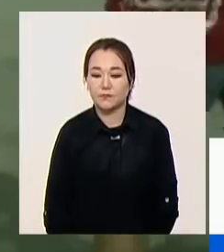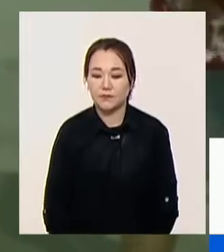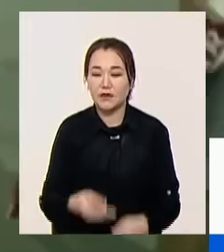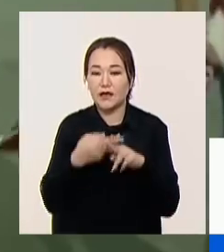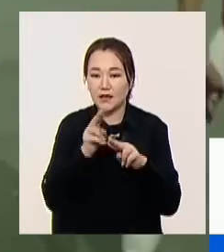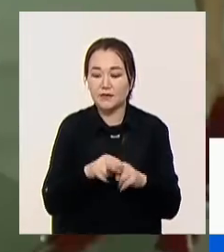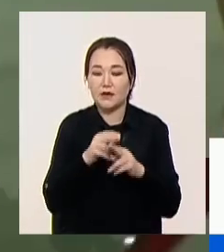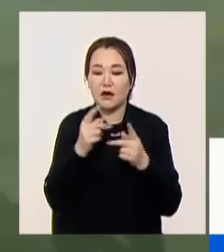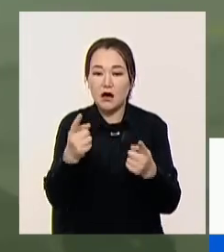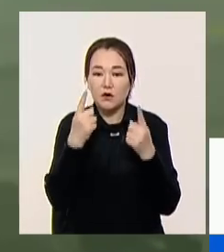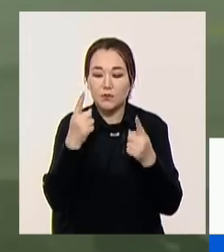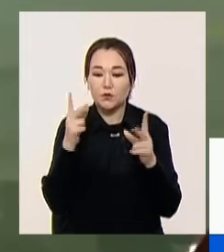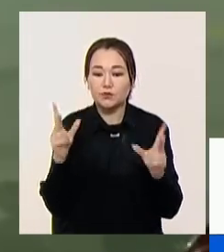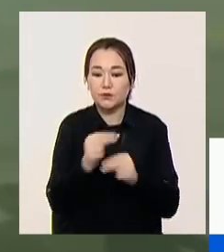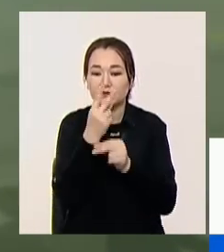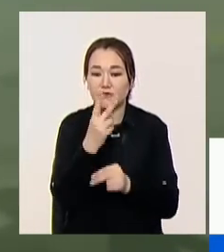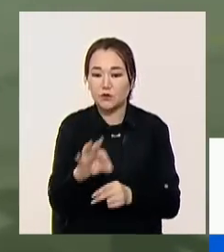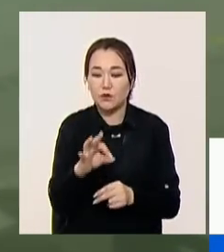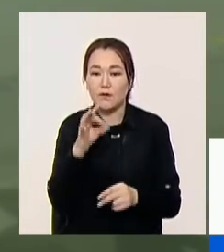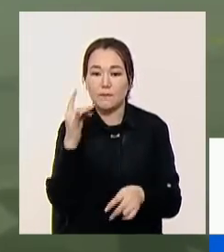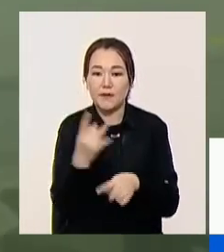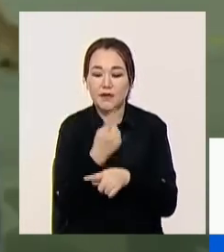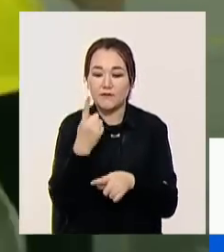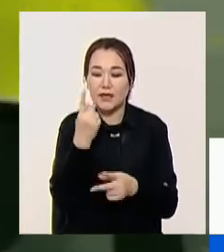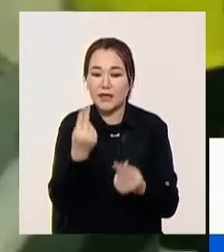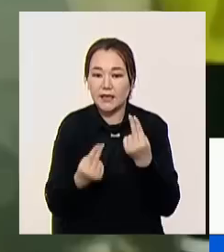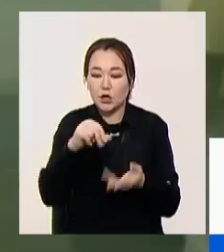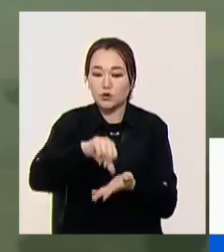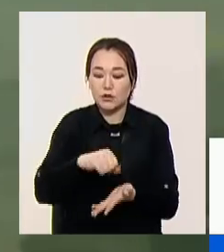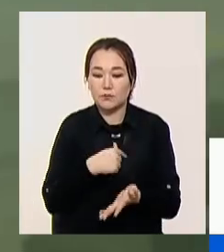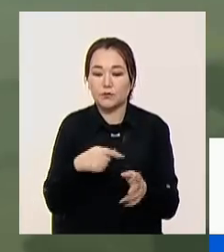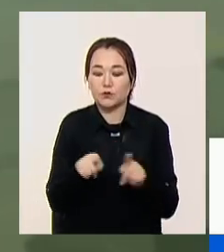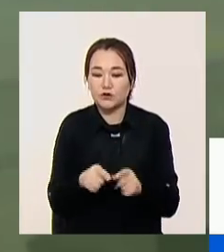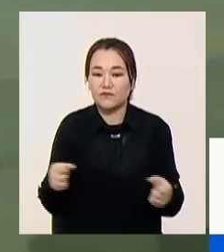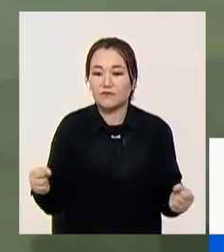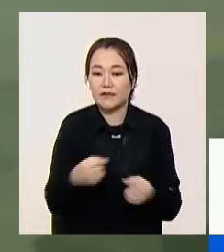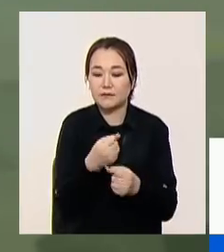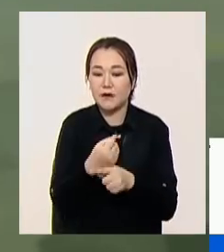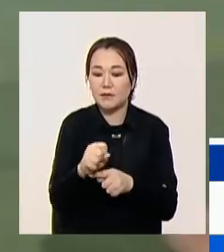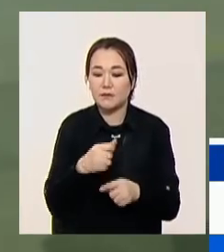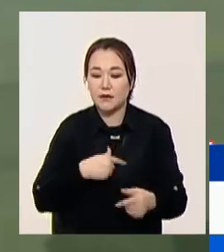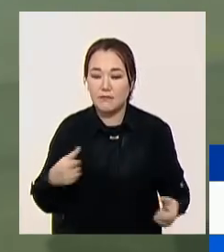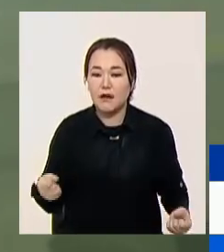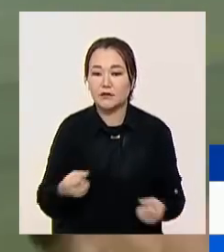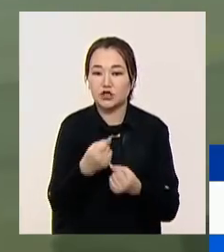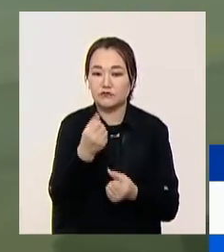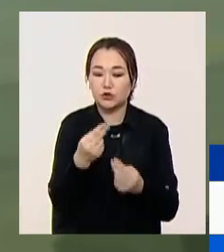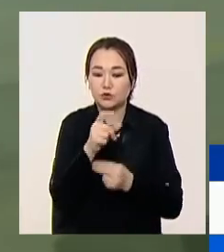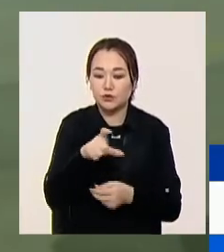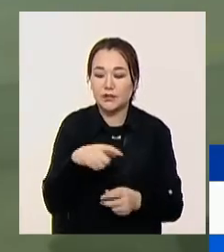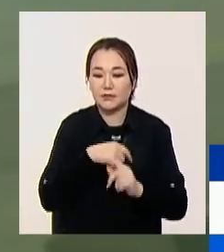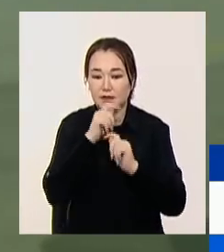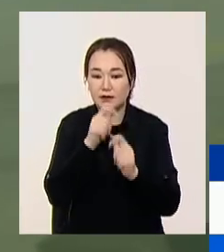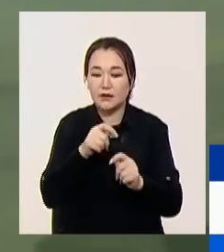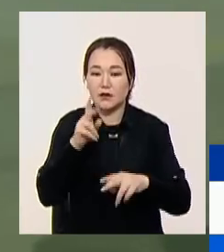Это огромный успех – выиграть 2-0 в первой же игре. И мы тоже внесли свой вклад в победу. Мы поддерживали игроков и дарили